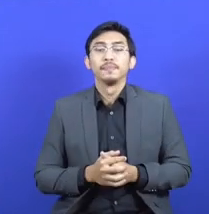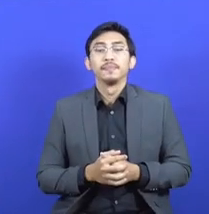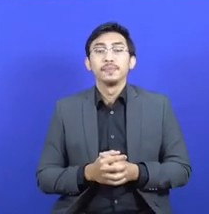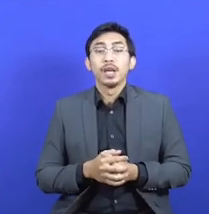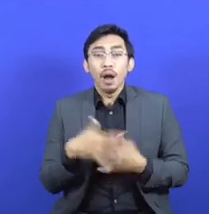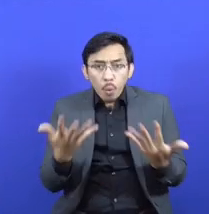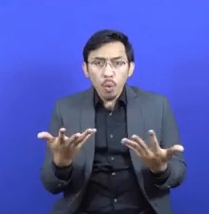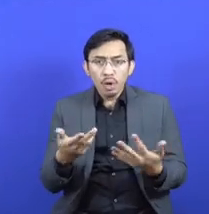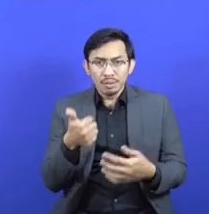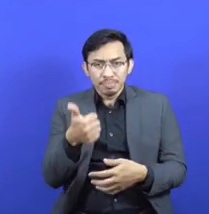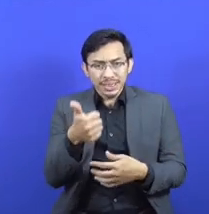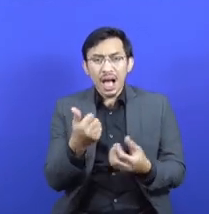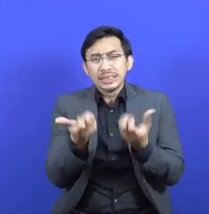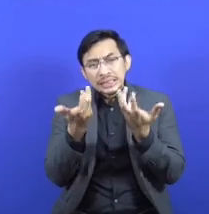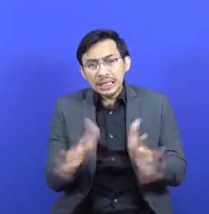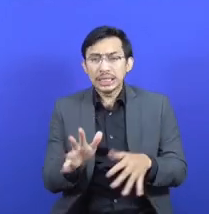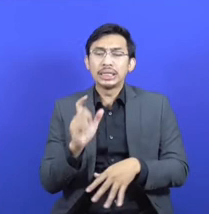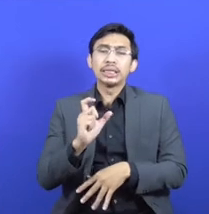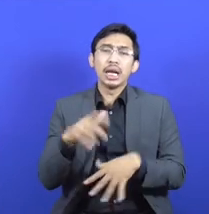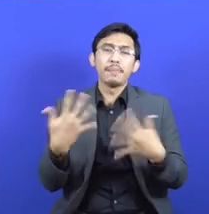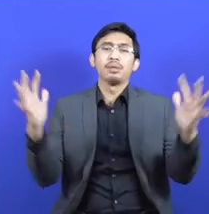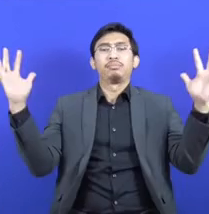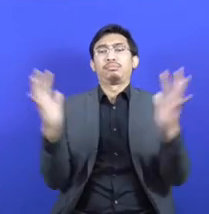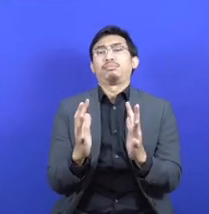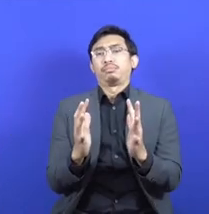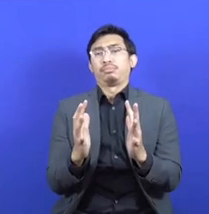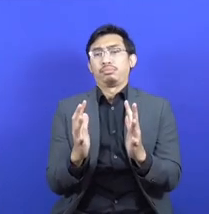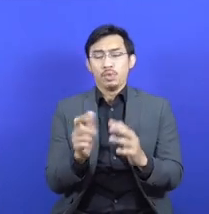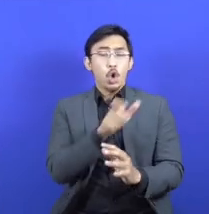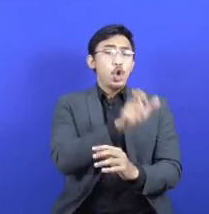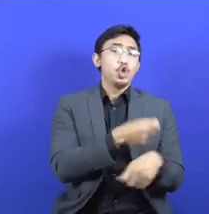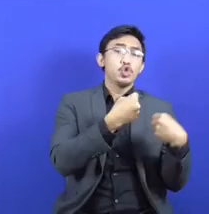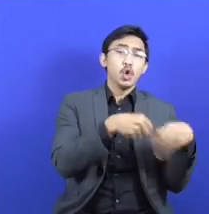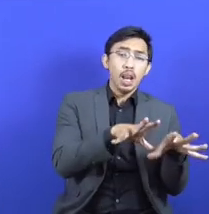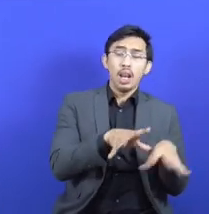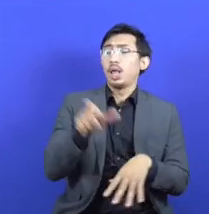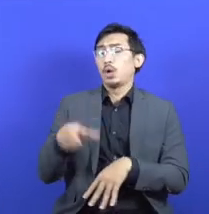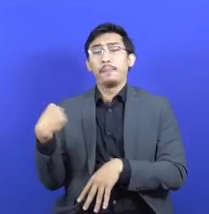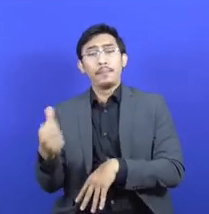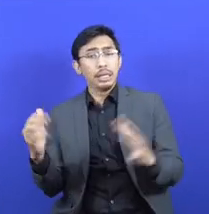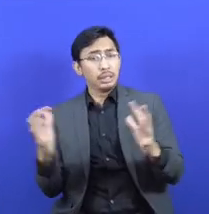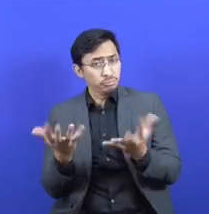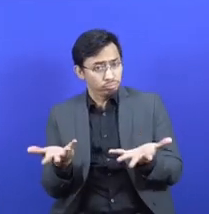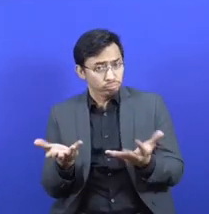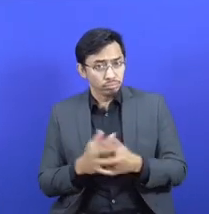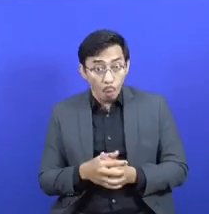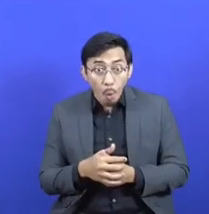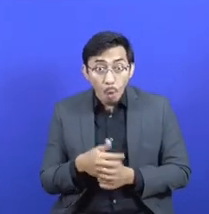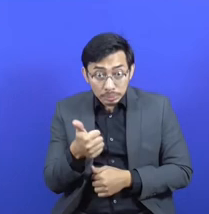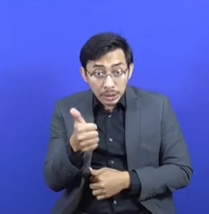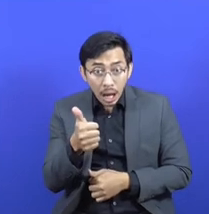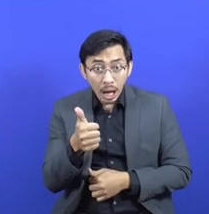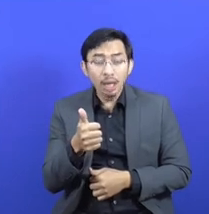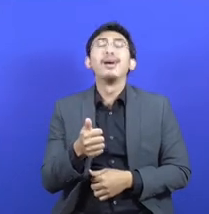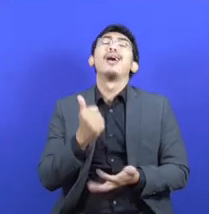Loh, itu bukannya bisa diselesaikan dengan jalan mediasinya di situ, antara penjual dengan pembelinya? Bisa